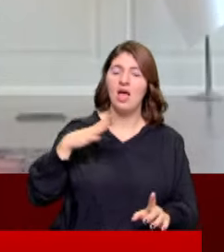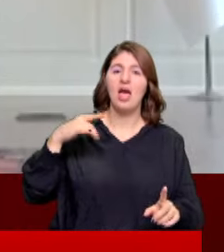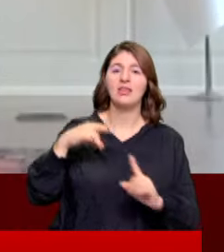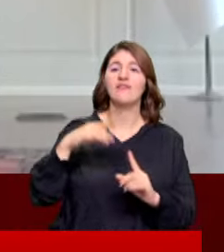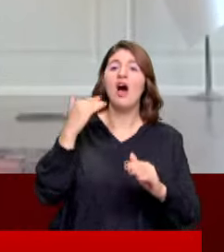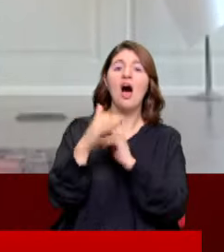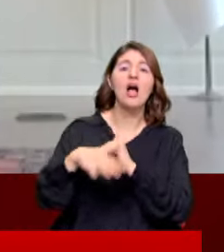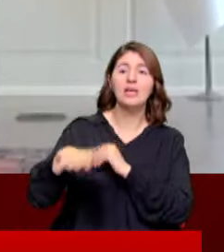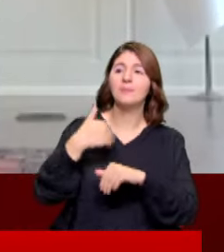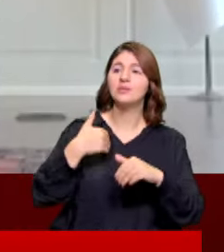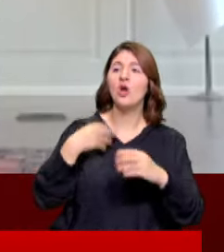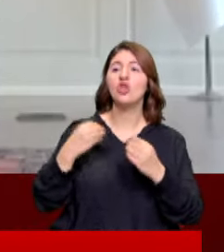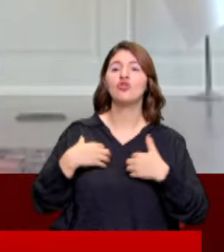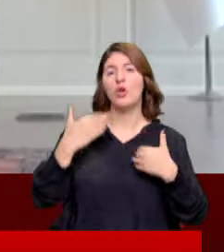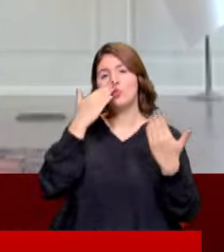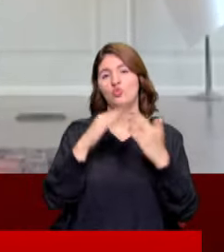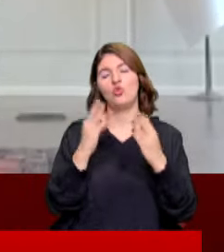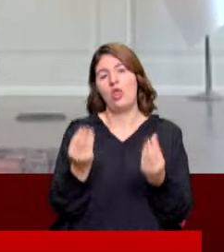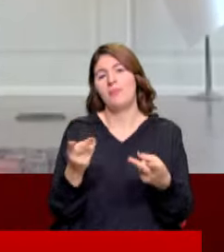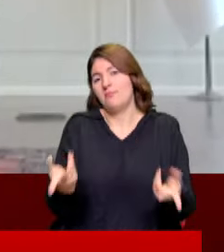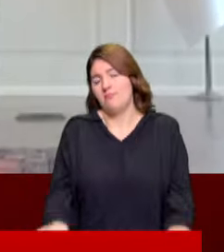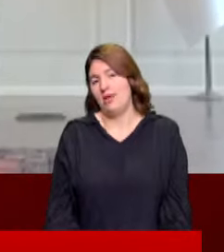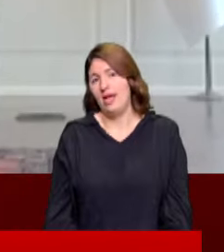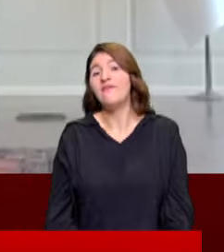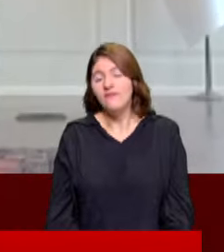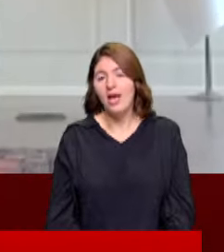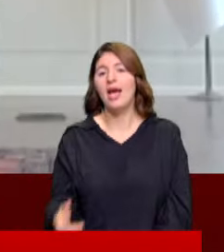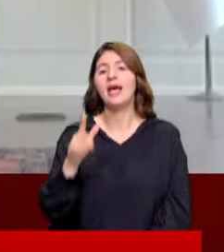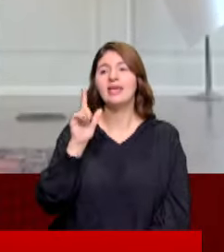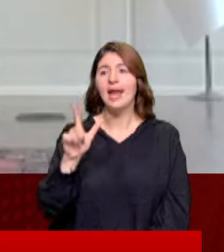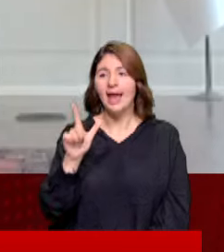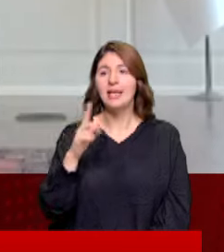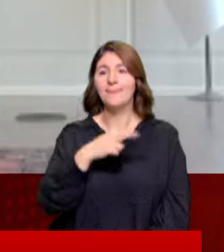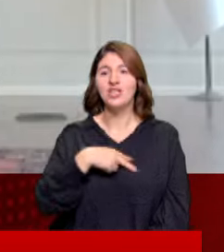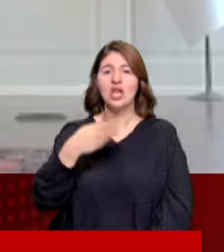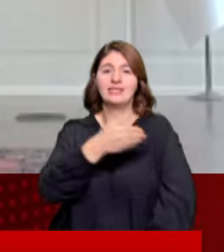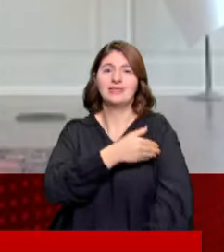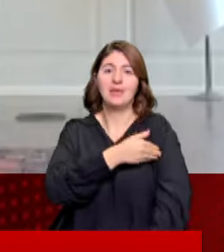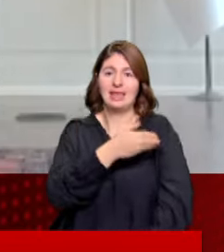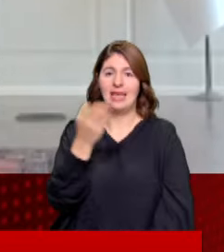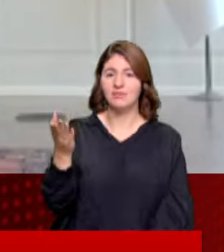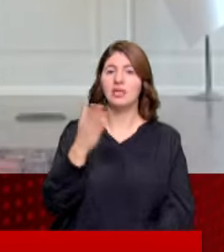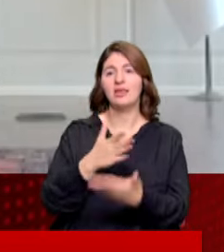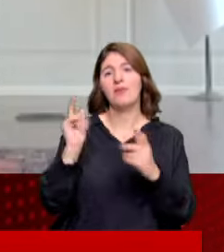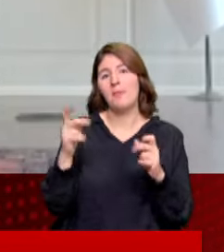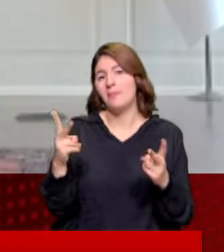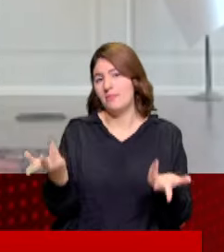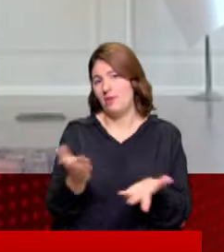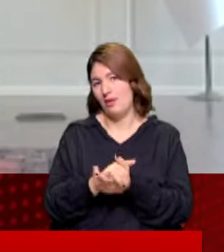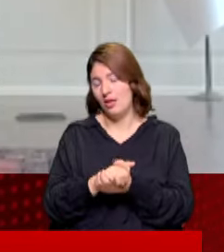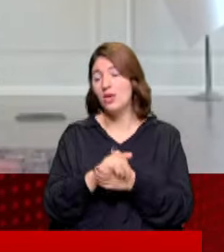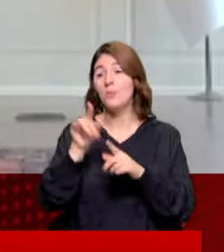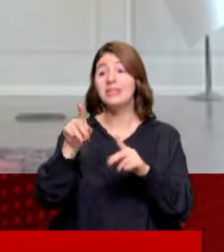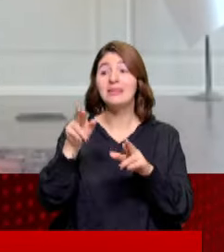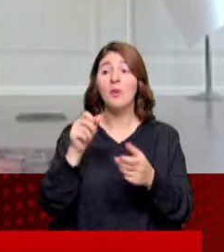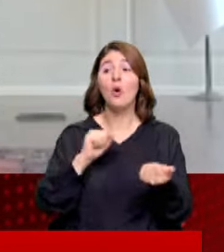Döşemealtı halkının bize olan güvenle layık olabilmek ve gerekli temel belediyecilik hizmetlerimizi sürdürebilmek. Bu